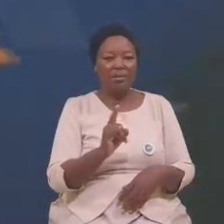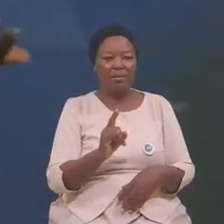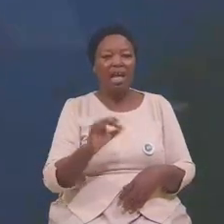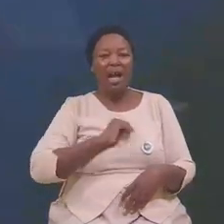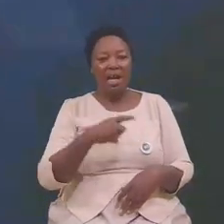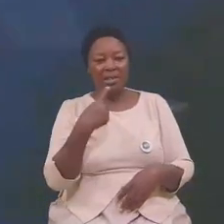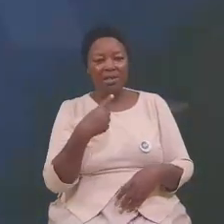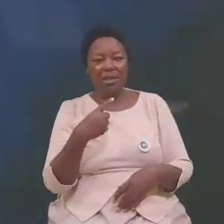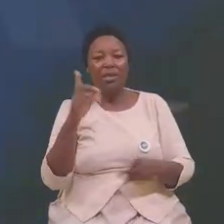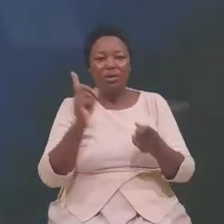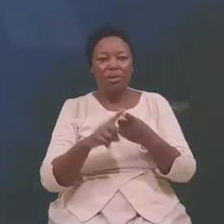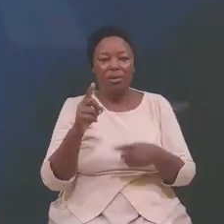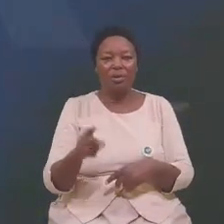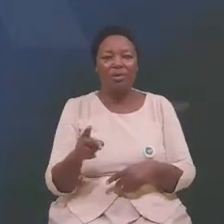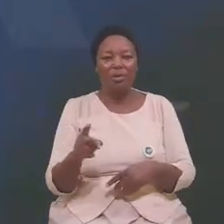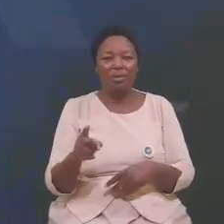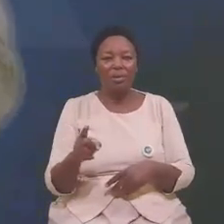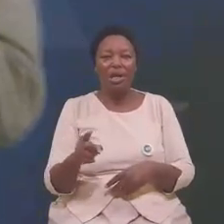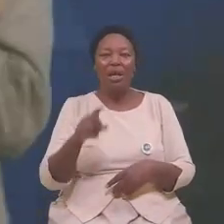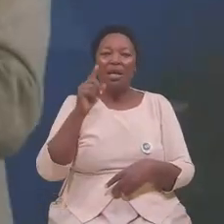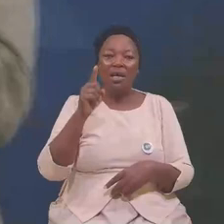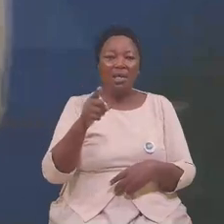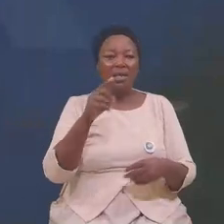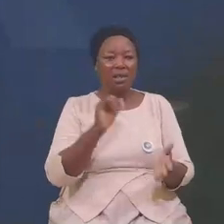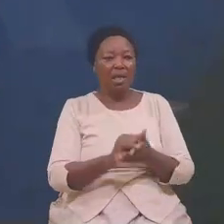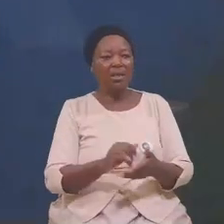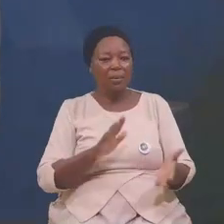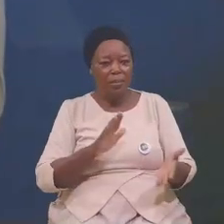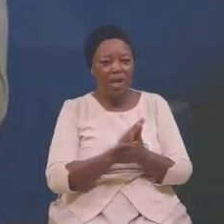dis, celui qui croit en moi